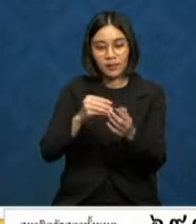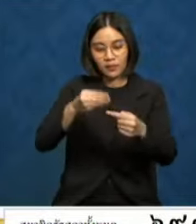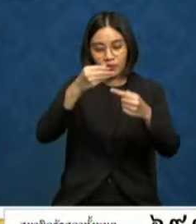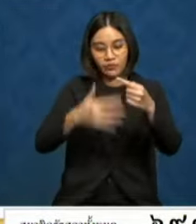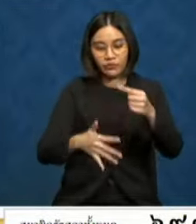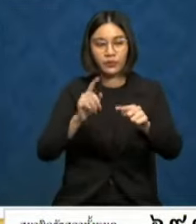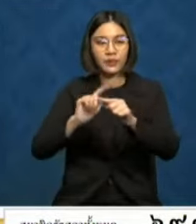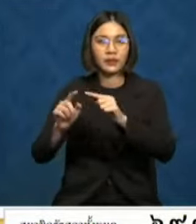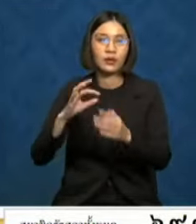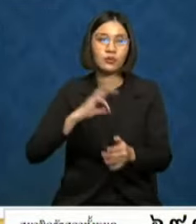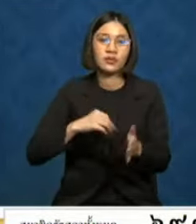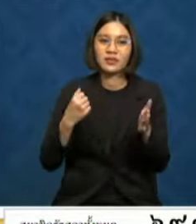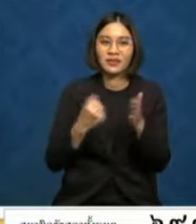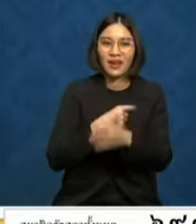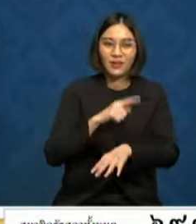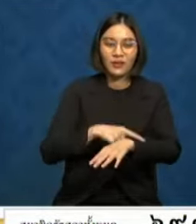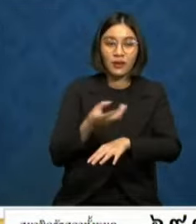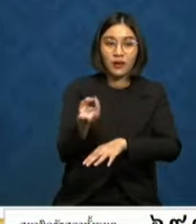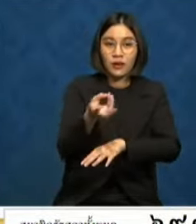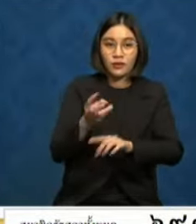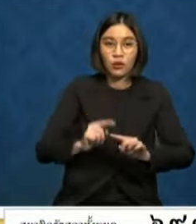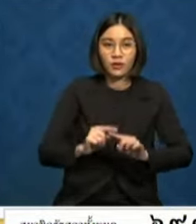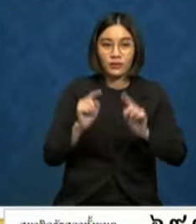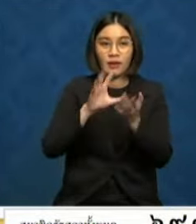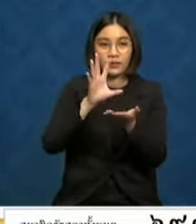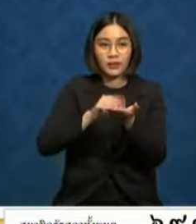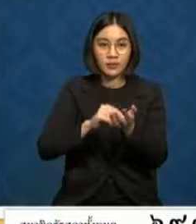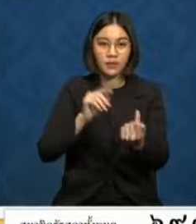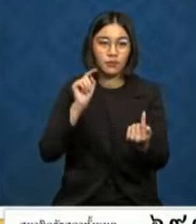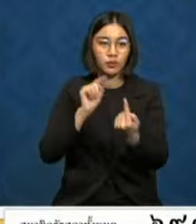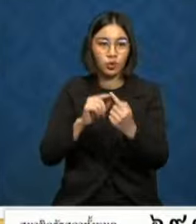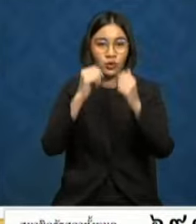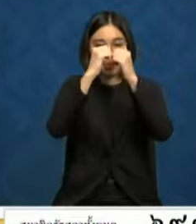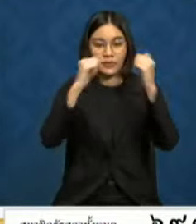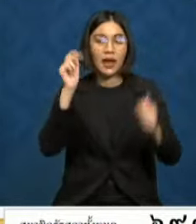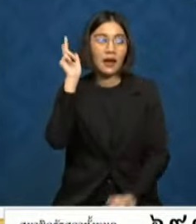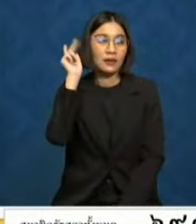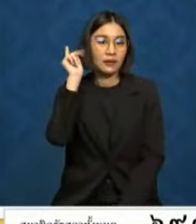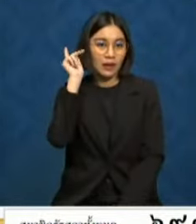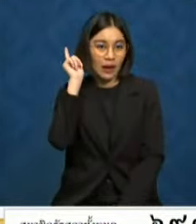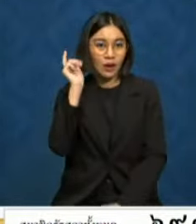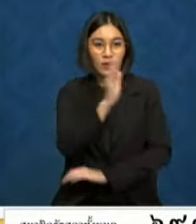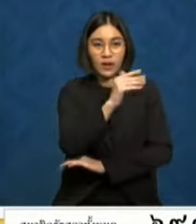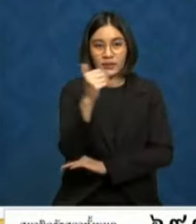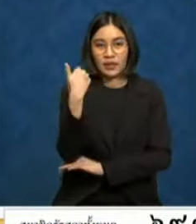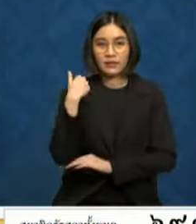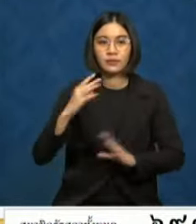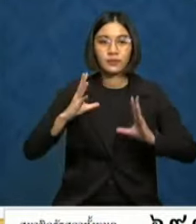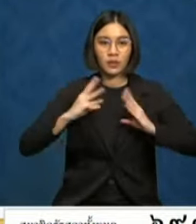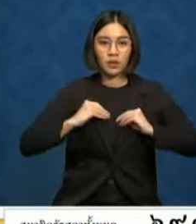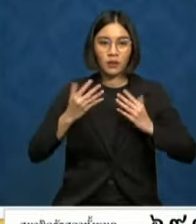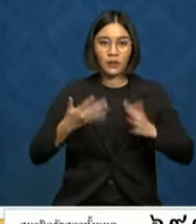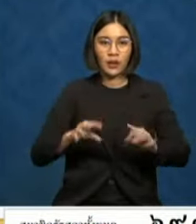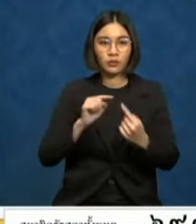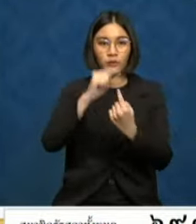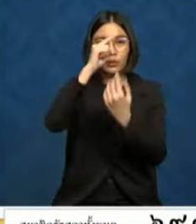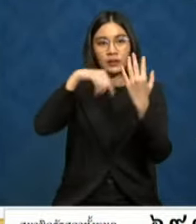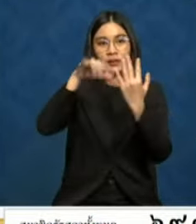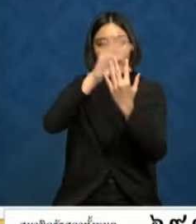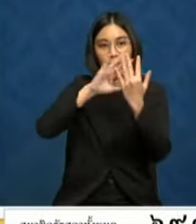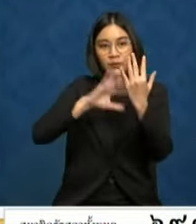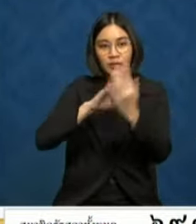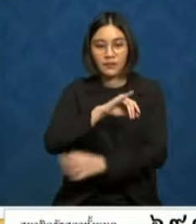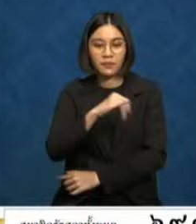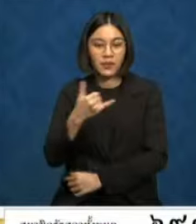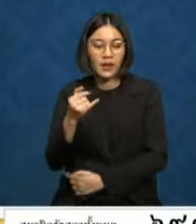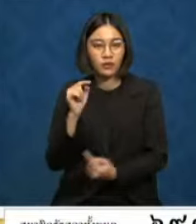ที่เสียดายที่เวลาอาจจะน้อยไปหน่อยแต่ว่าข้อมูลจากสำนักข่าวกรองแห่งชาติเองก็มีการยอมรับนะครับว่าประเทศไทยนั้นอาจจะ